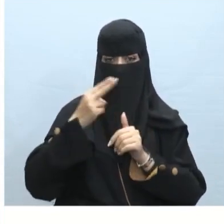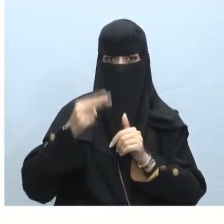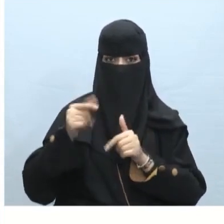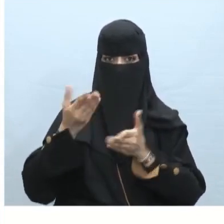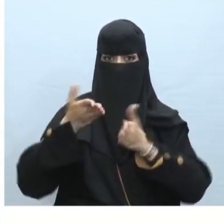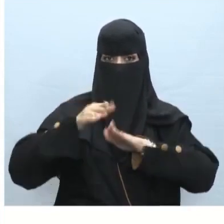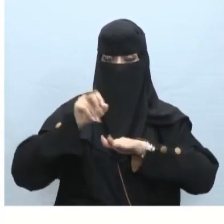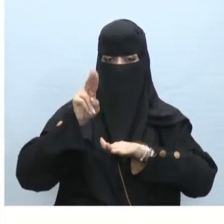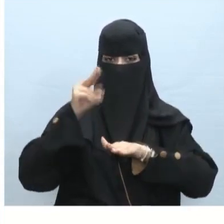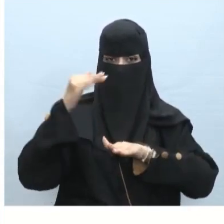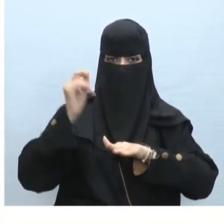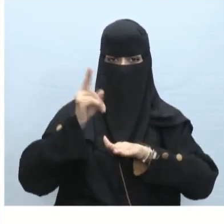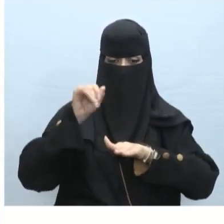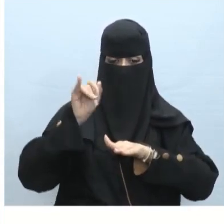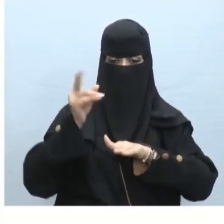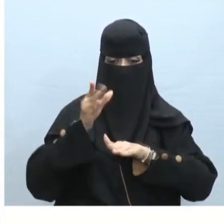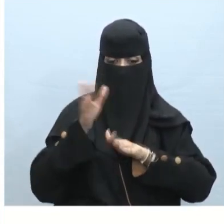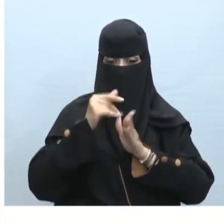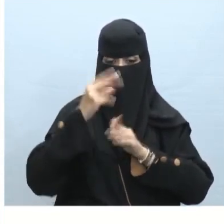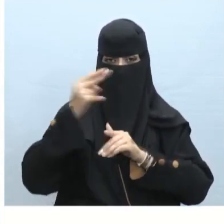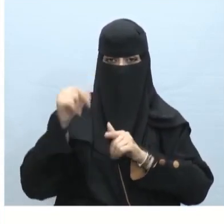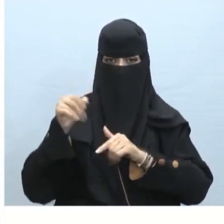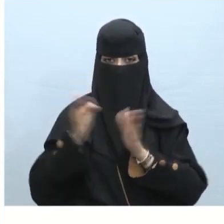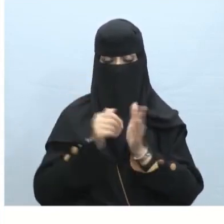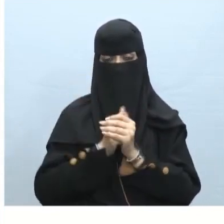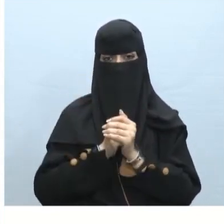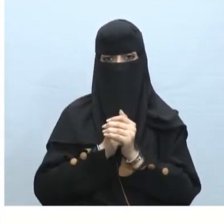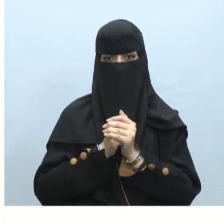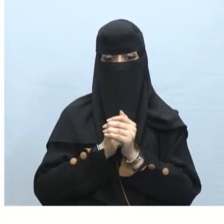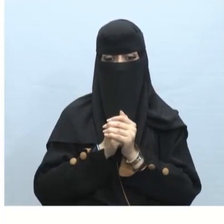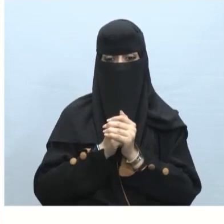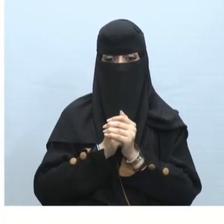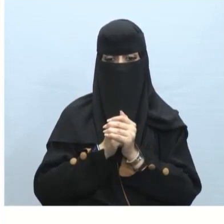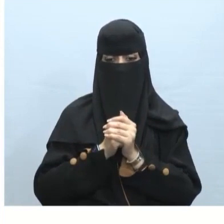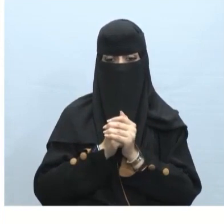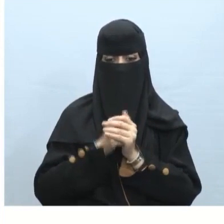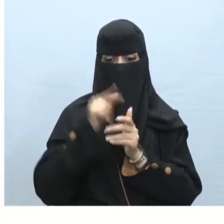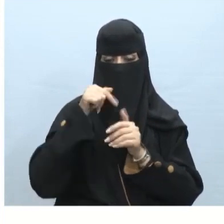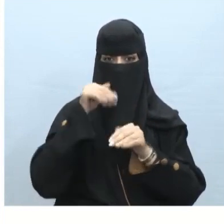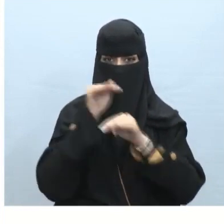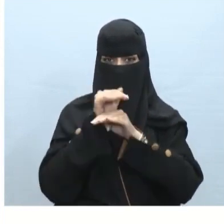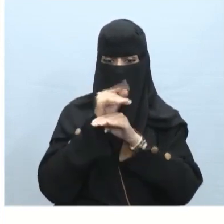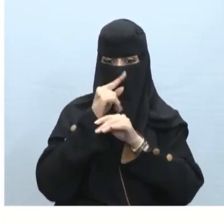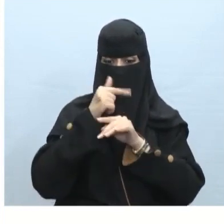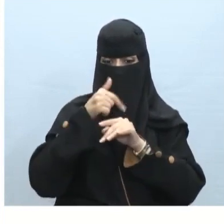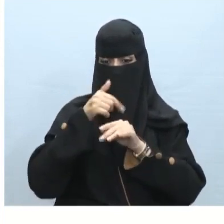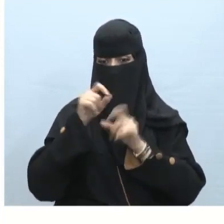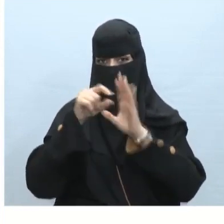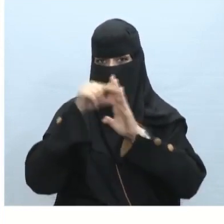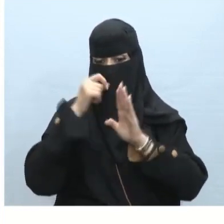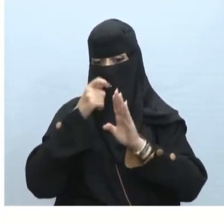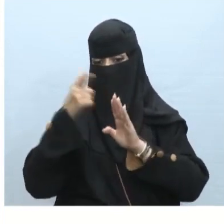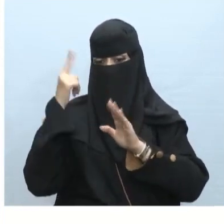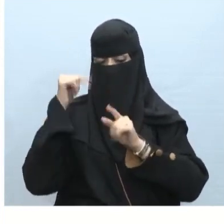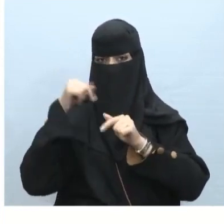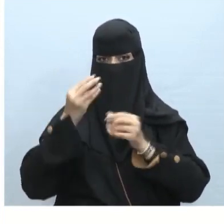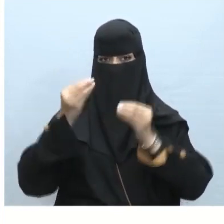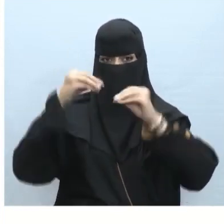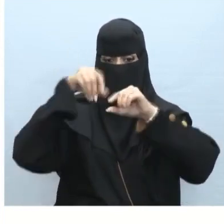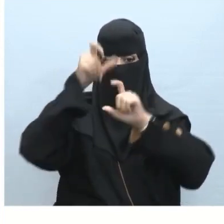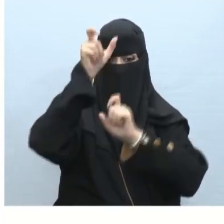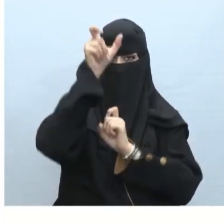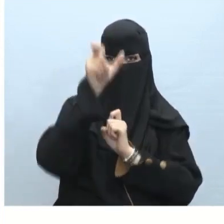ايضا تحرير رسم سمارت ارت تكلمنا عن رسم سمارت ارت